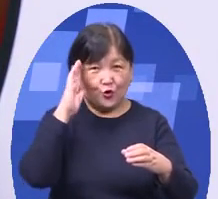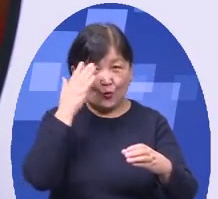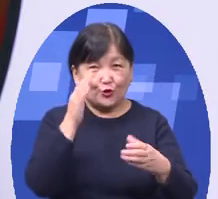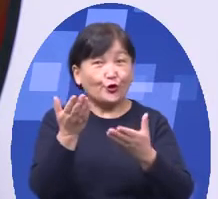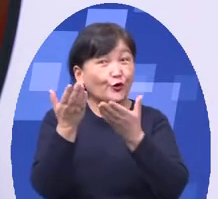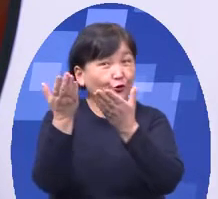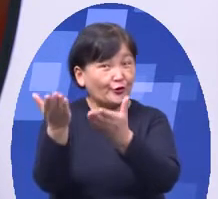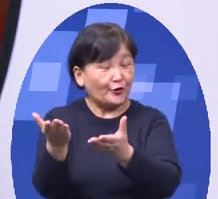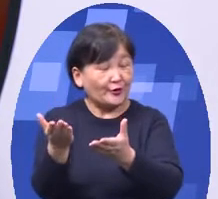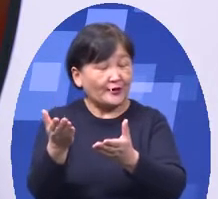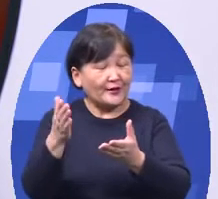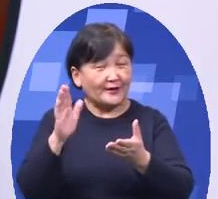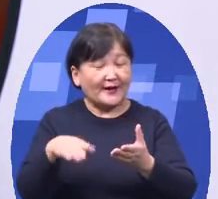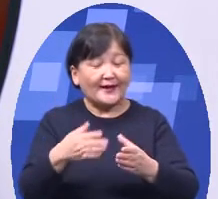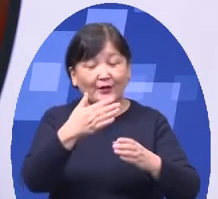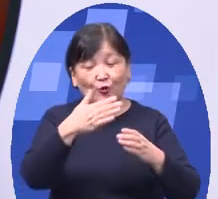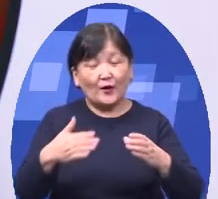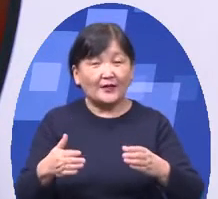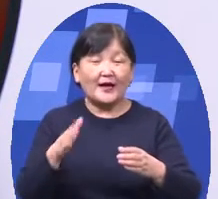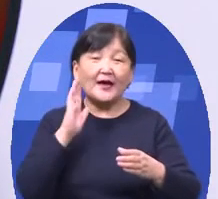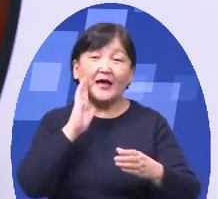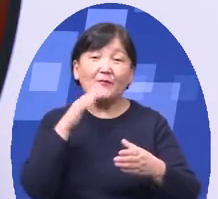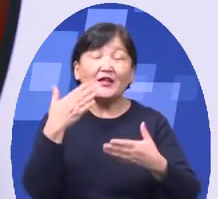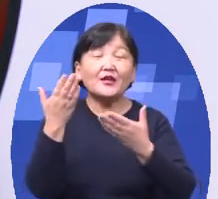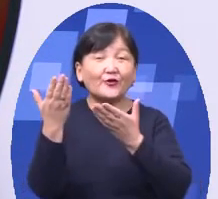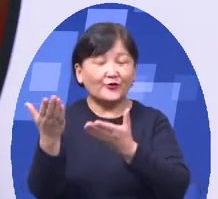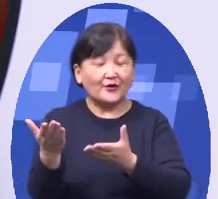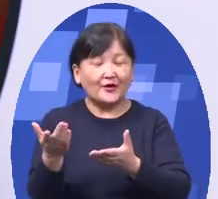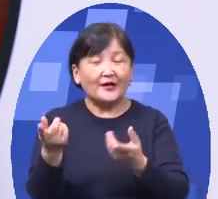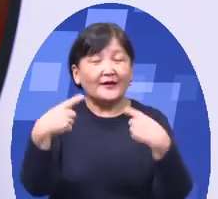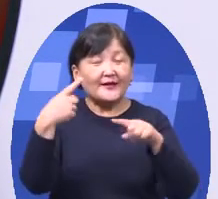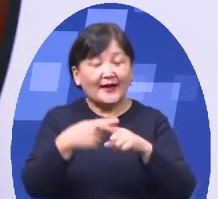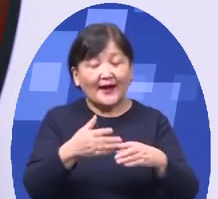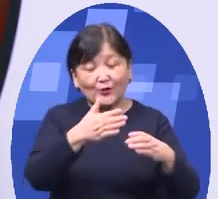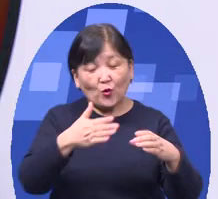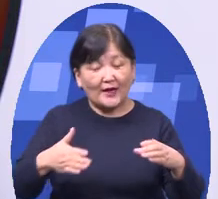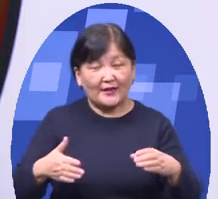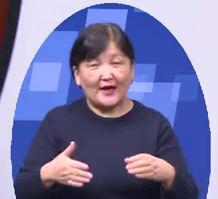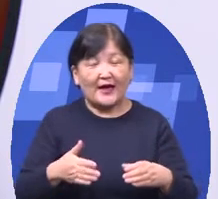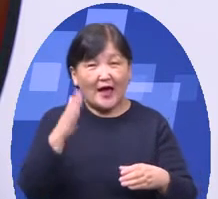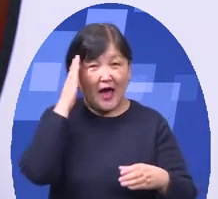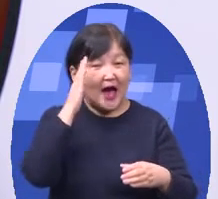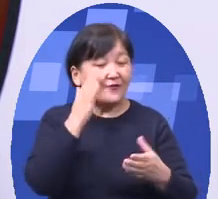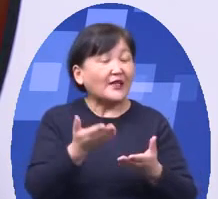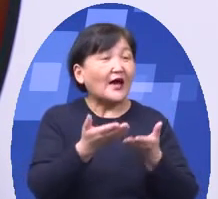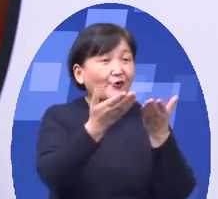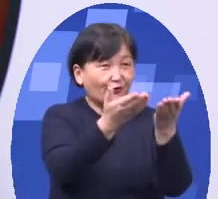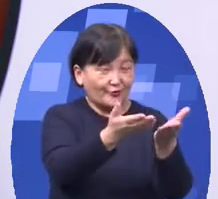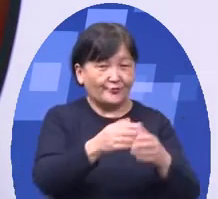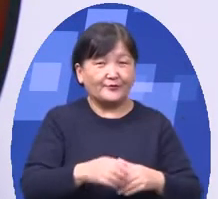Дахиад хуваалаа. Эмээдээ өглөө. Дахиад хуваалаа. Аавдаа